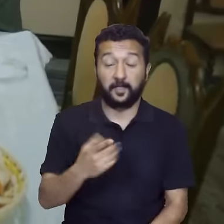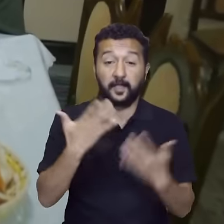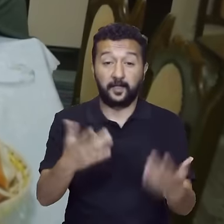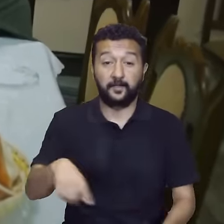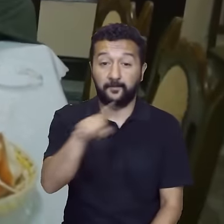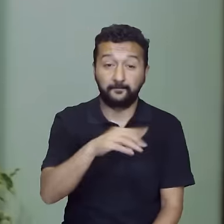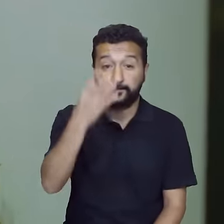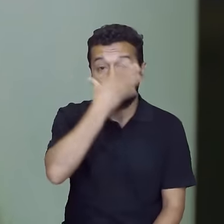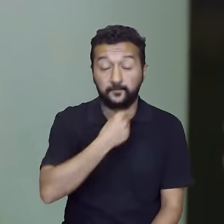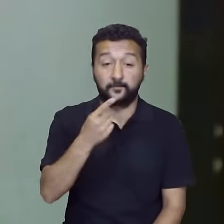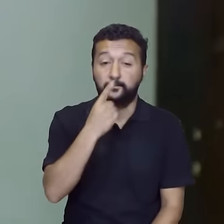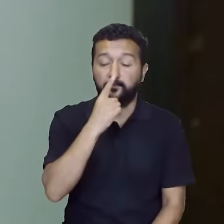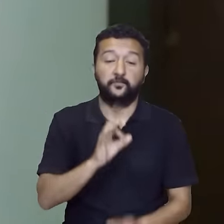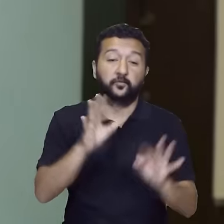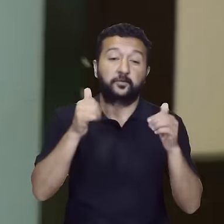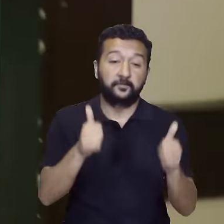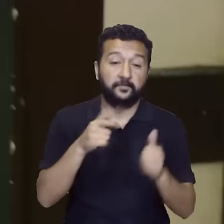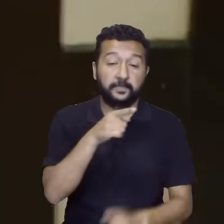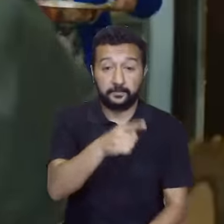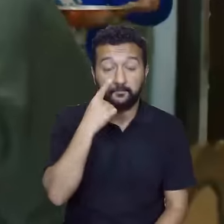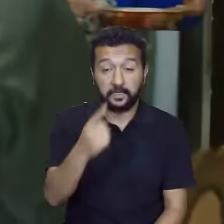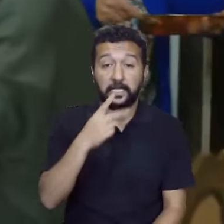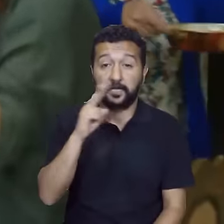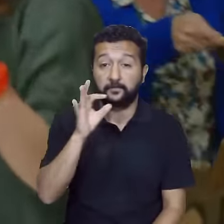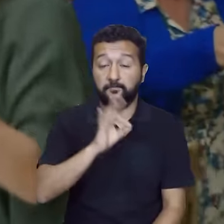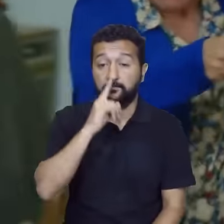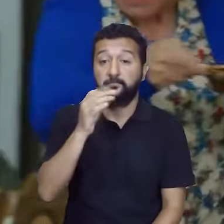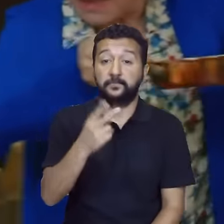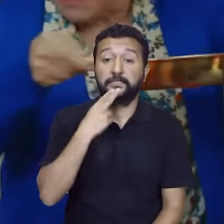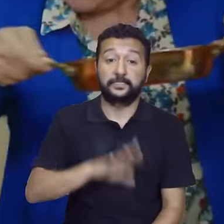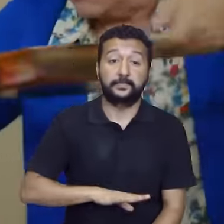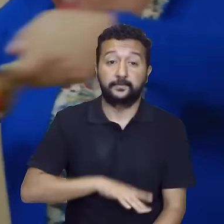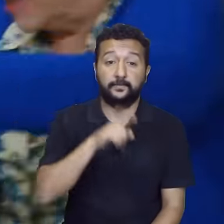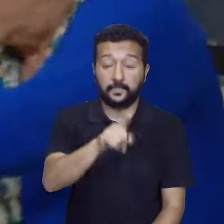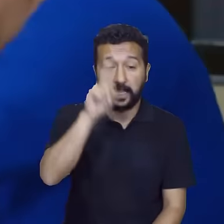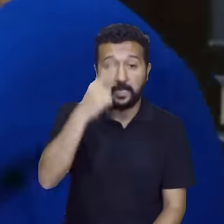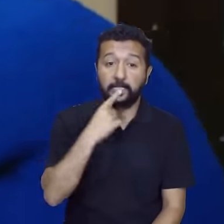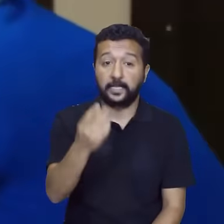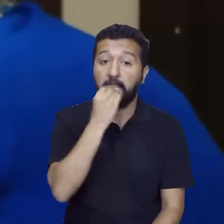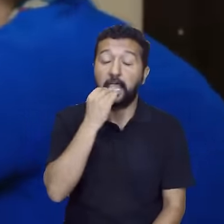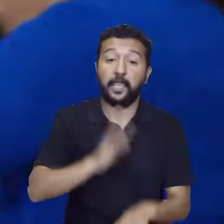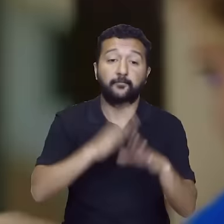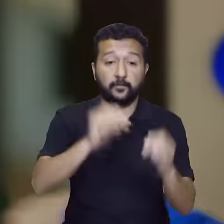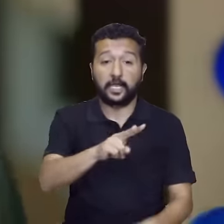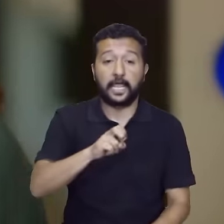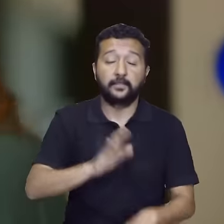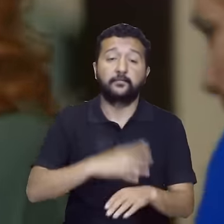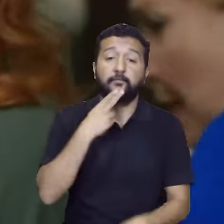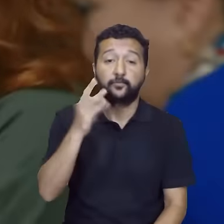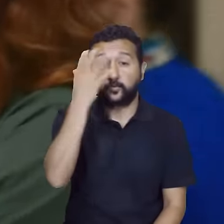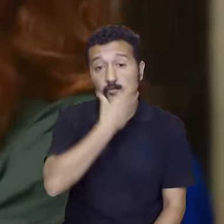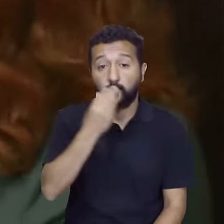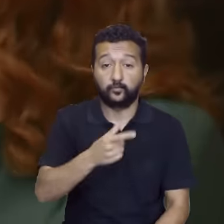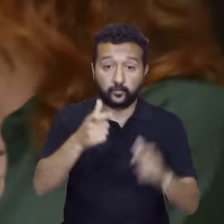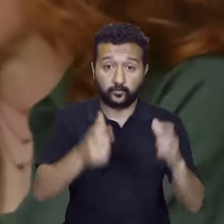da aman, pek güzel. Oh, ay renge bak, misler gibi kızım. Sahanı getirdi. Kızım Allah aşkına yeme şunu, otlama. Abla çok